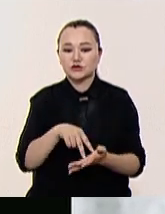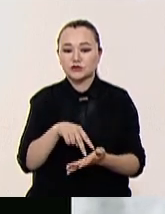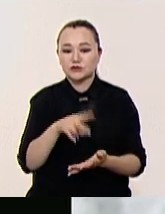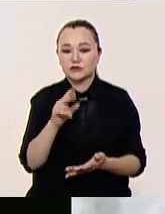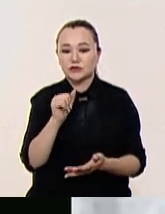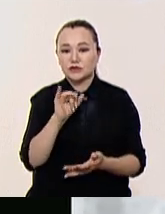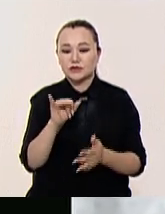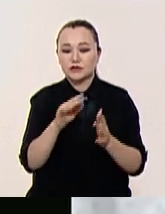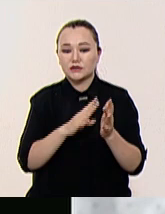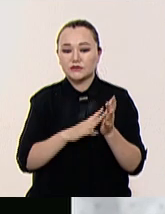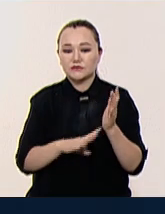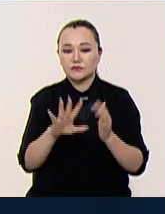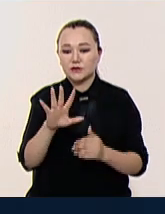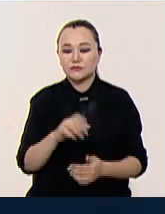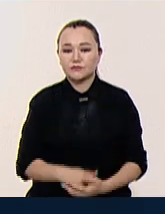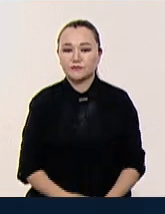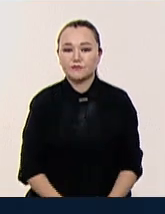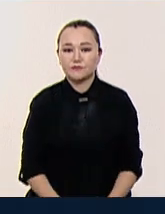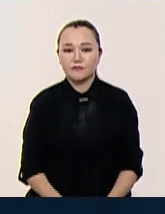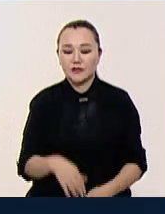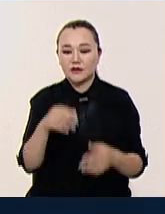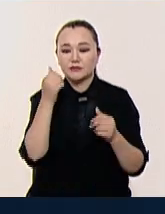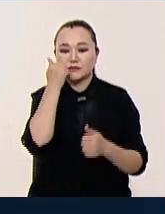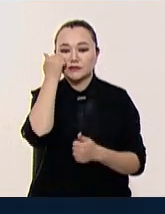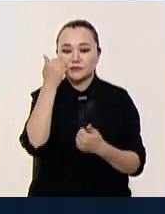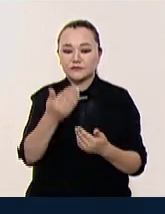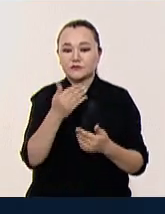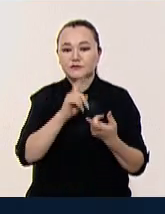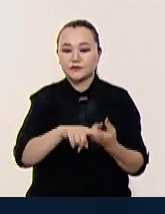на АИ-95. Спасибо вам. С